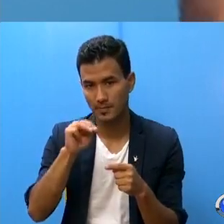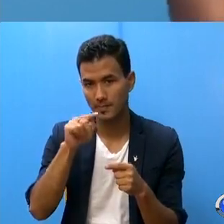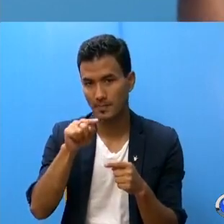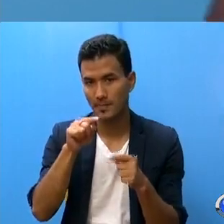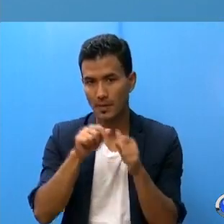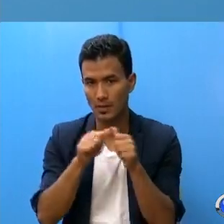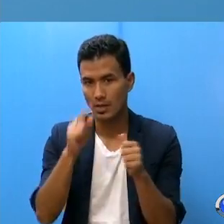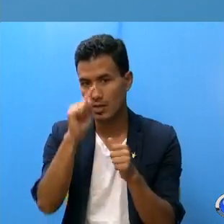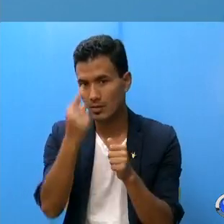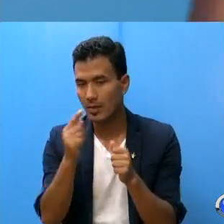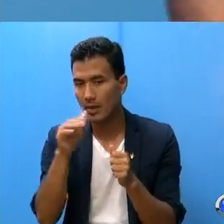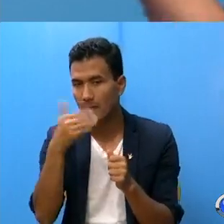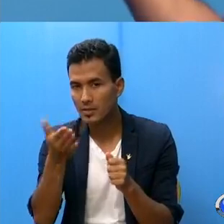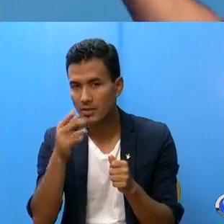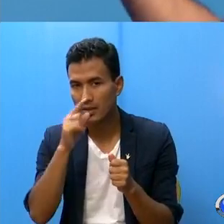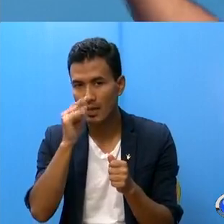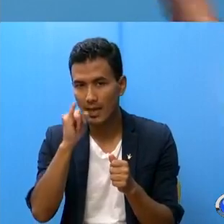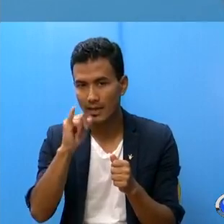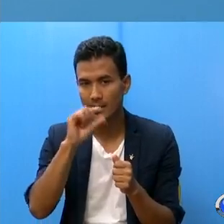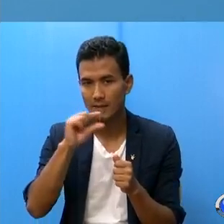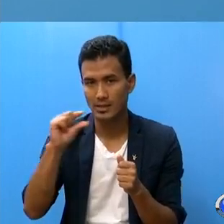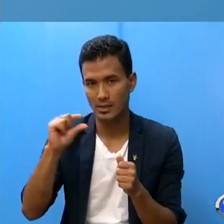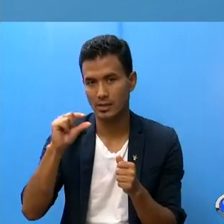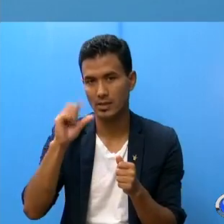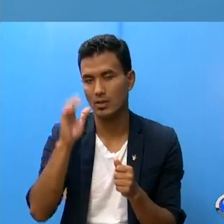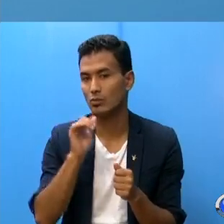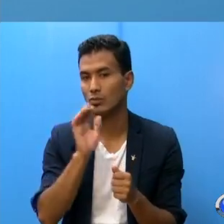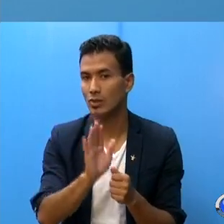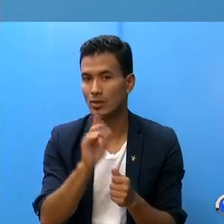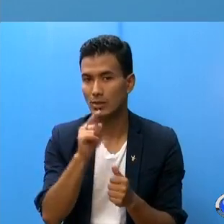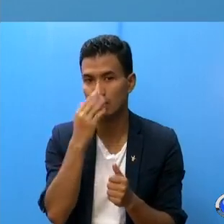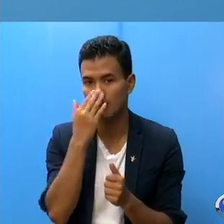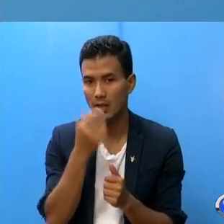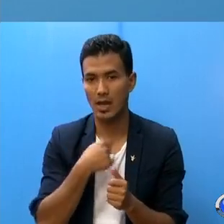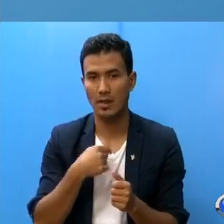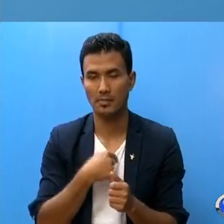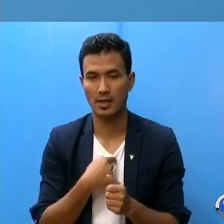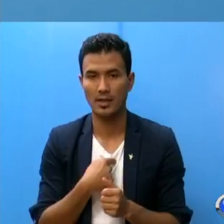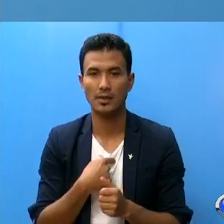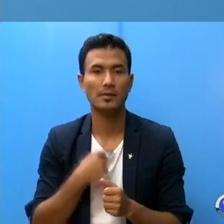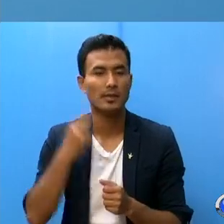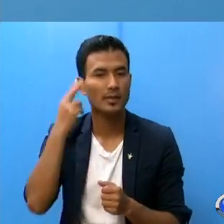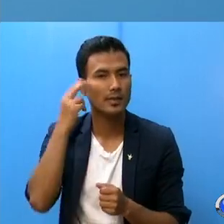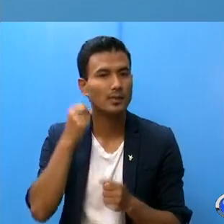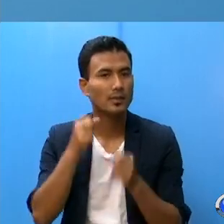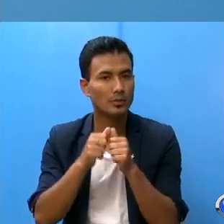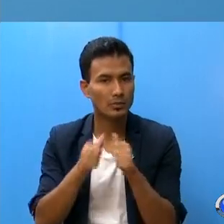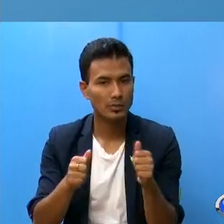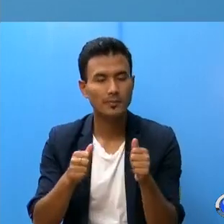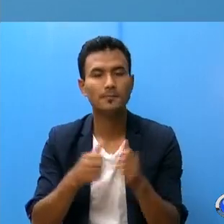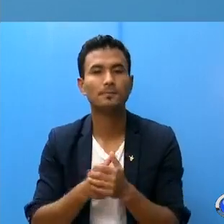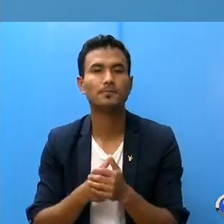तानटि शयूडये मीथश्पश्वारा दुदैघलिकब सप्राइल,